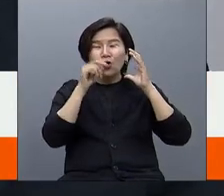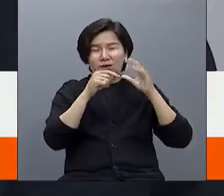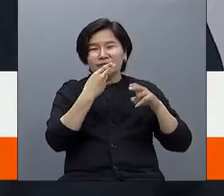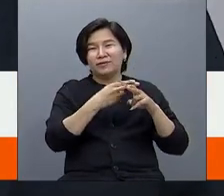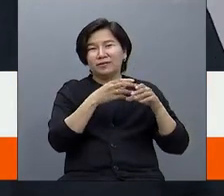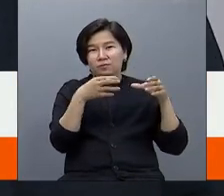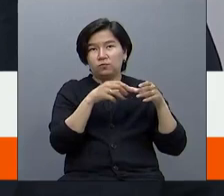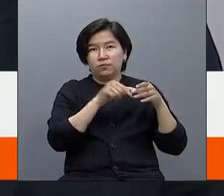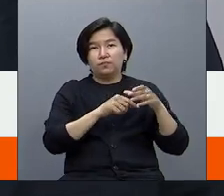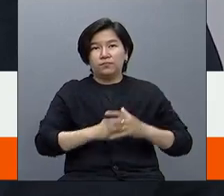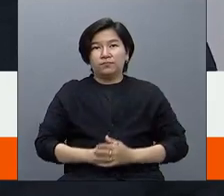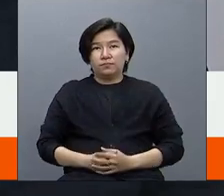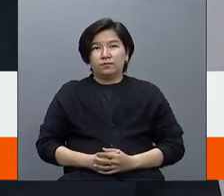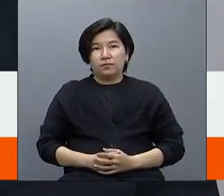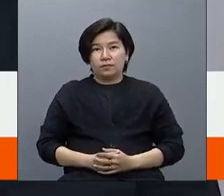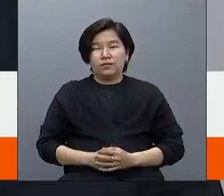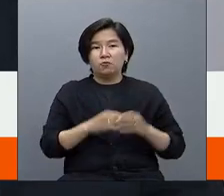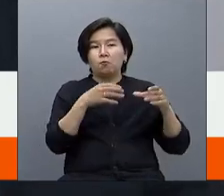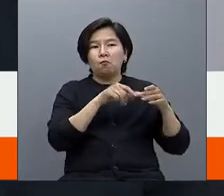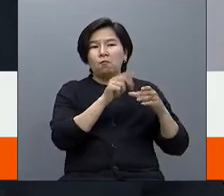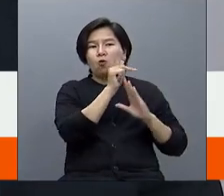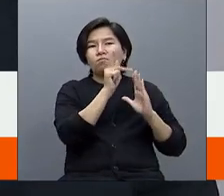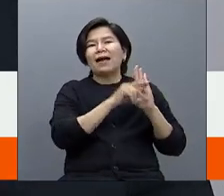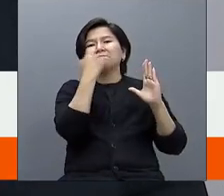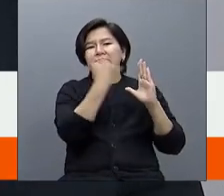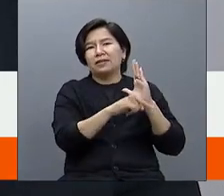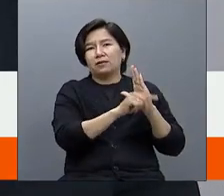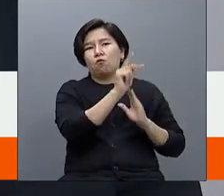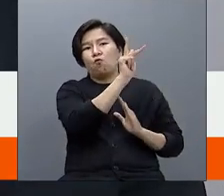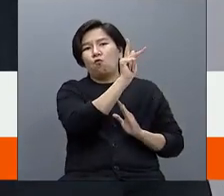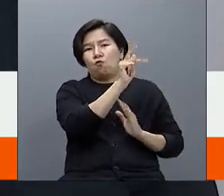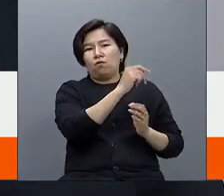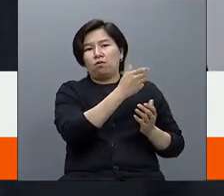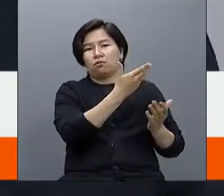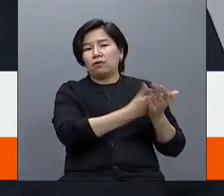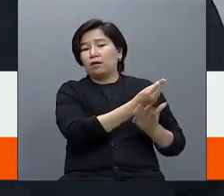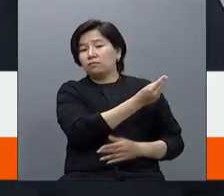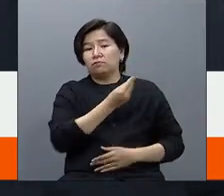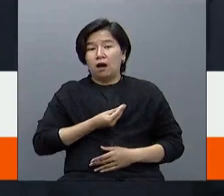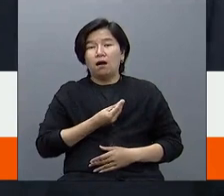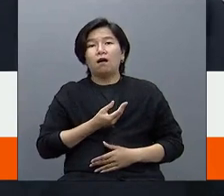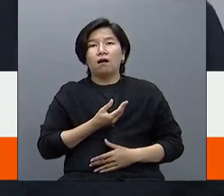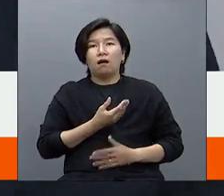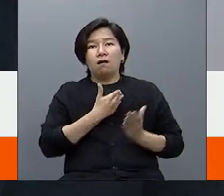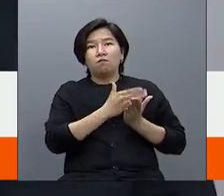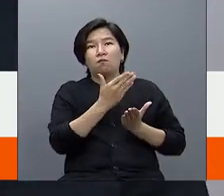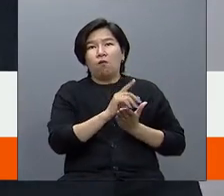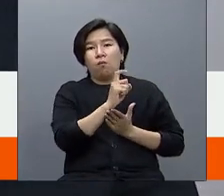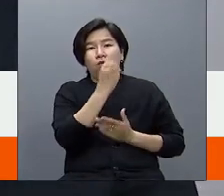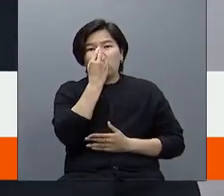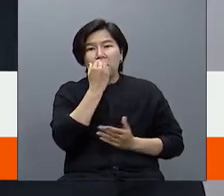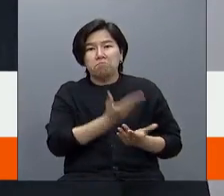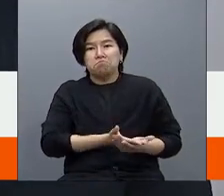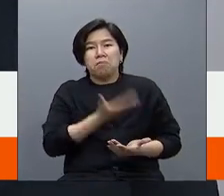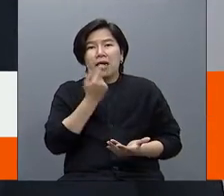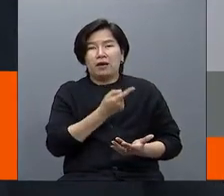นแรงมากที่สุดก็คือประเภทหมวกกันน็อกที่ไปปล่อยกู้ให้กับแม่ค้าตลาดและตอนนี้มันลุกลามไปถึงประชาชนทั่ว